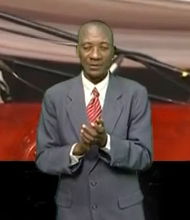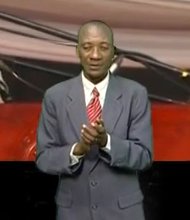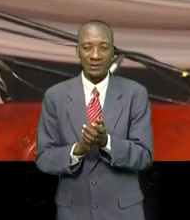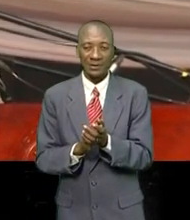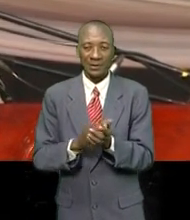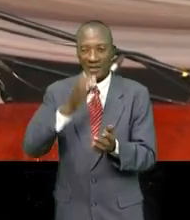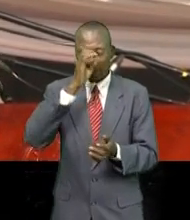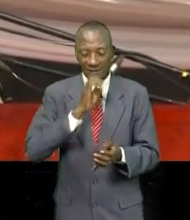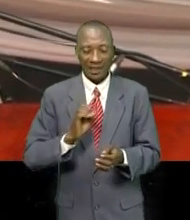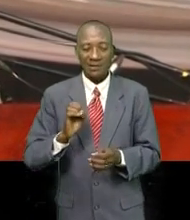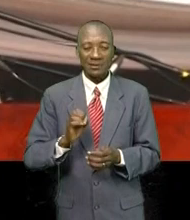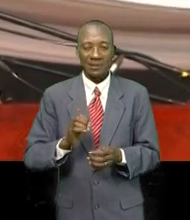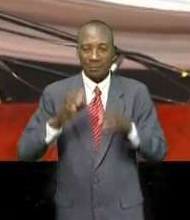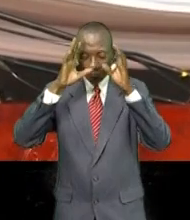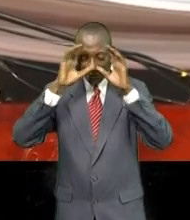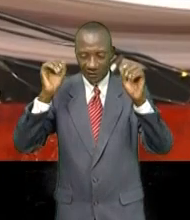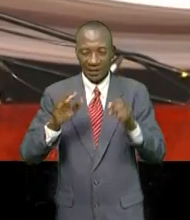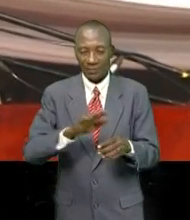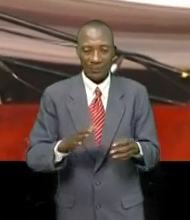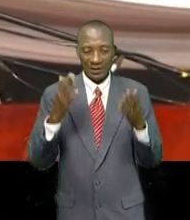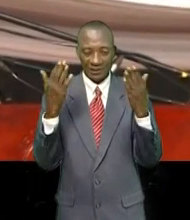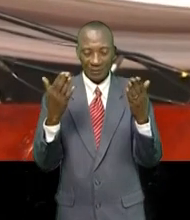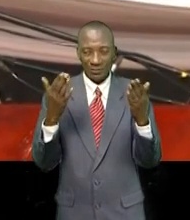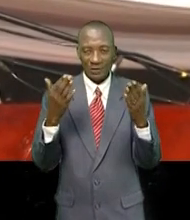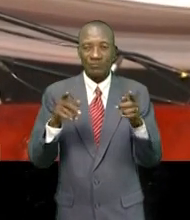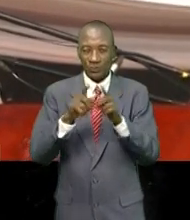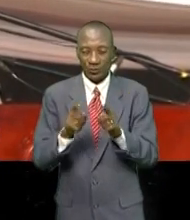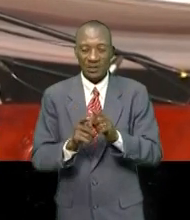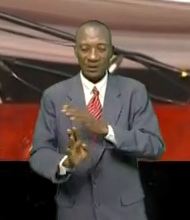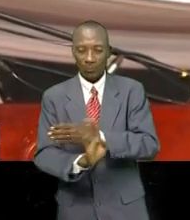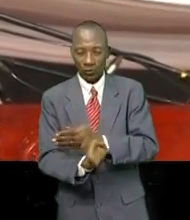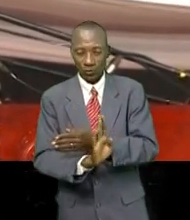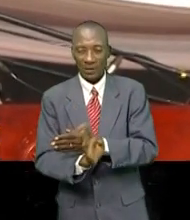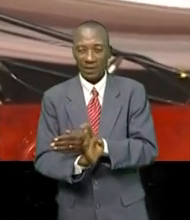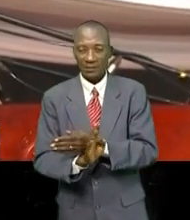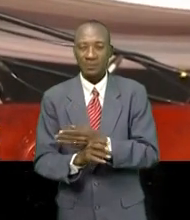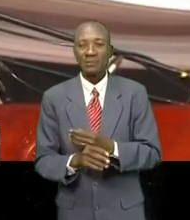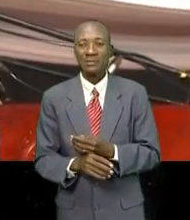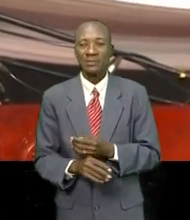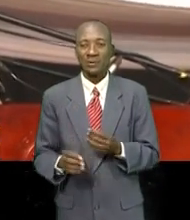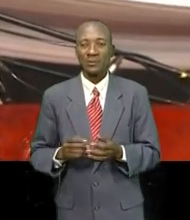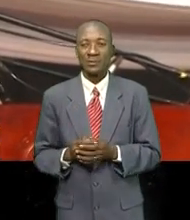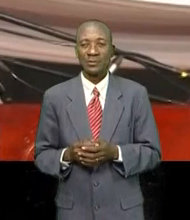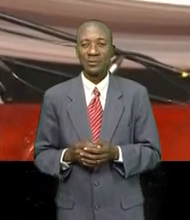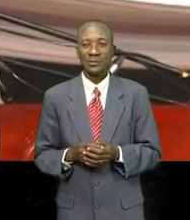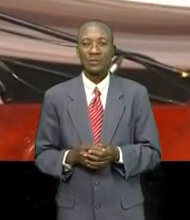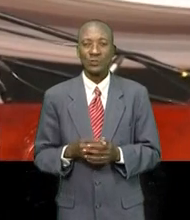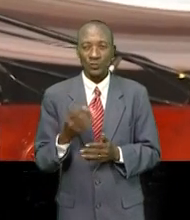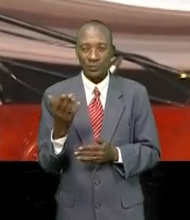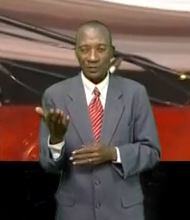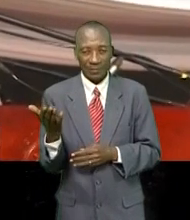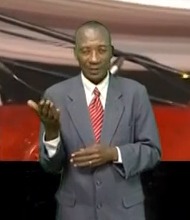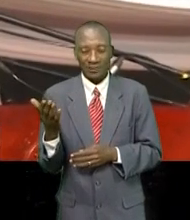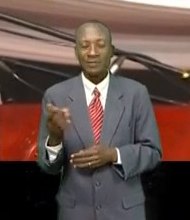les présidents de la République de Zambie et celui du Botswana, et nous inviter à nous inspirer de leur